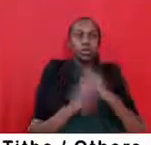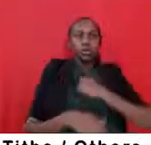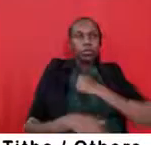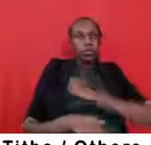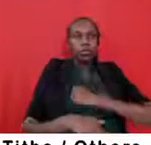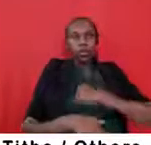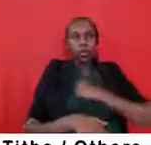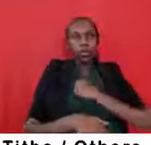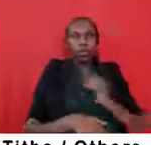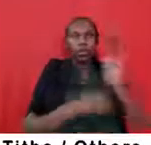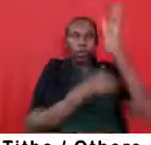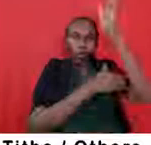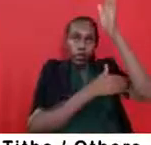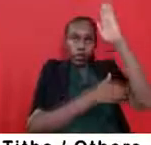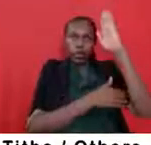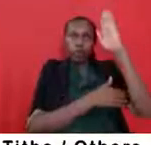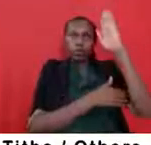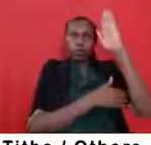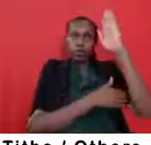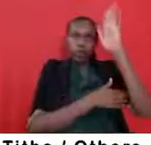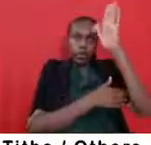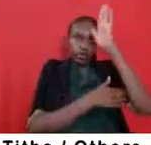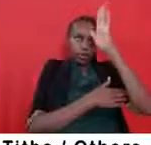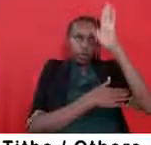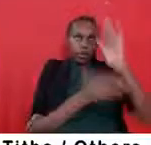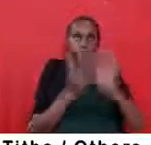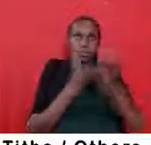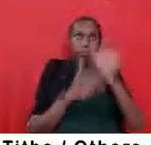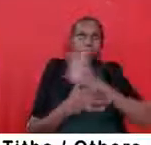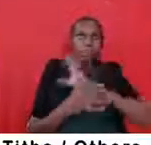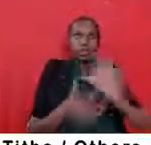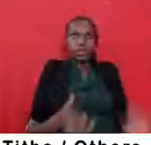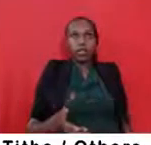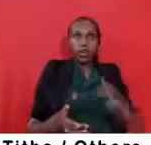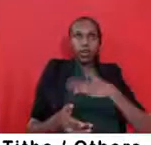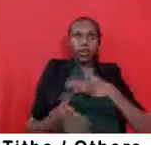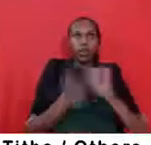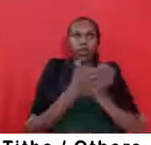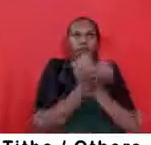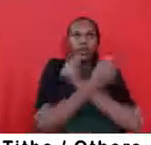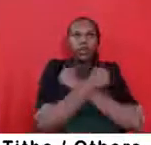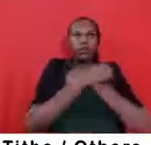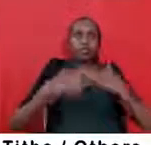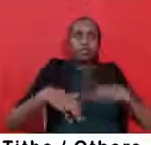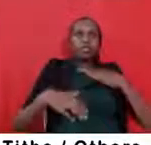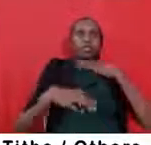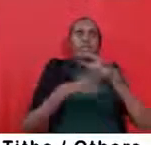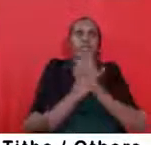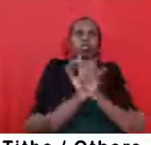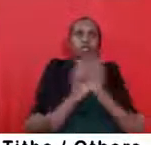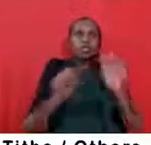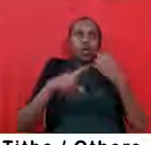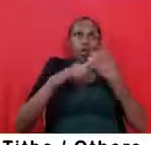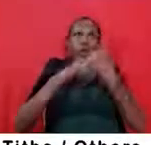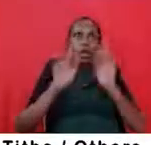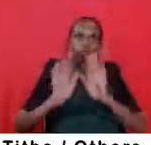Samahani, Mwenyezi Mungu, Baba wa Bwana wetu Yesu Kristo, asiyependa mwenye dhambi afe,